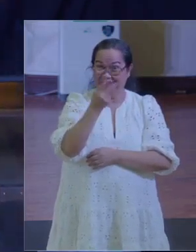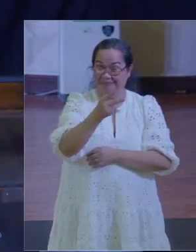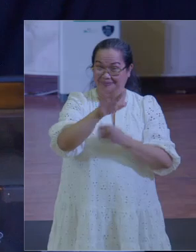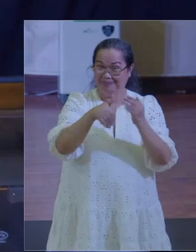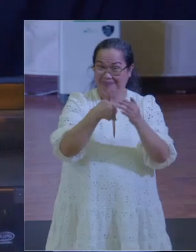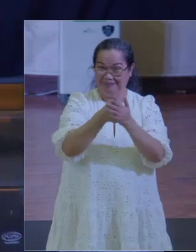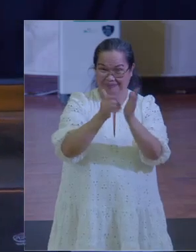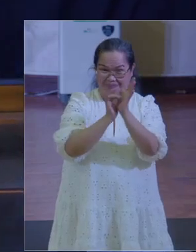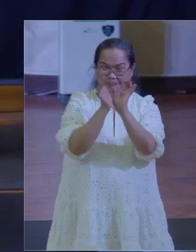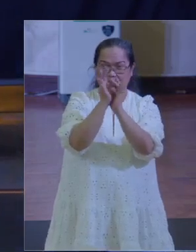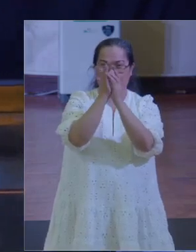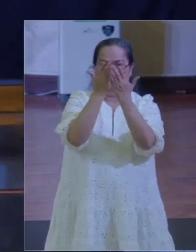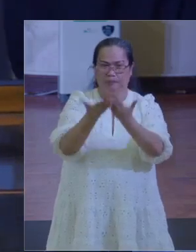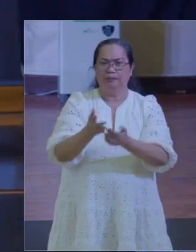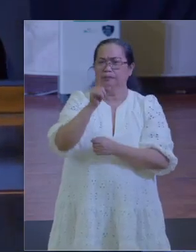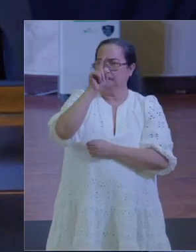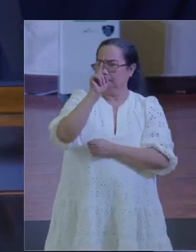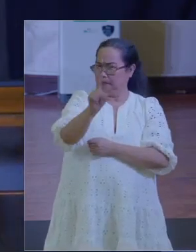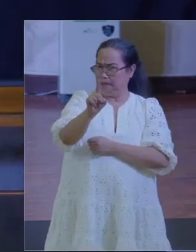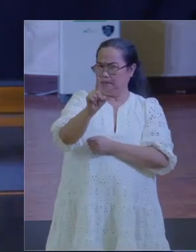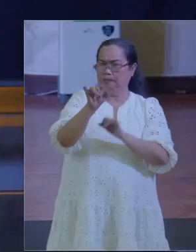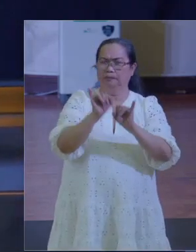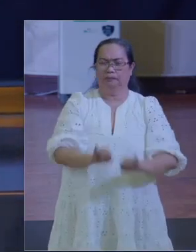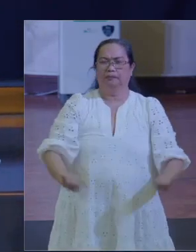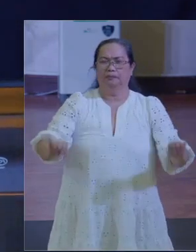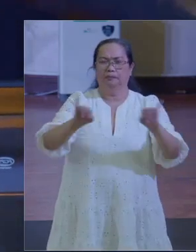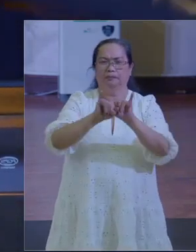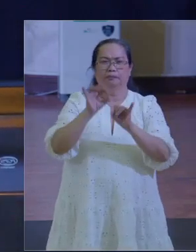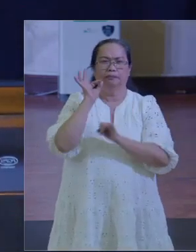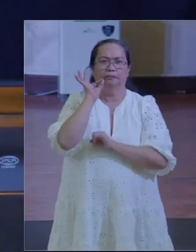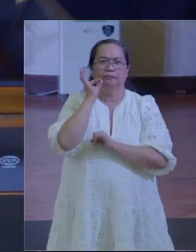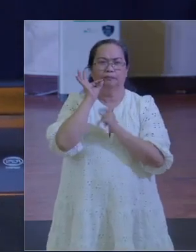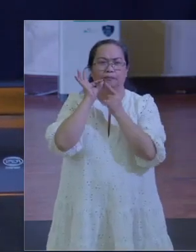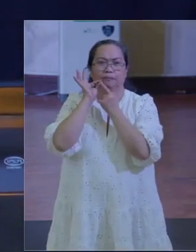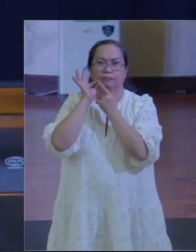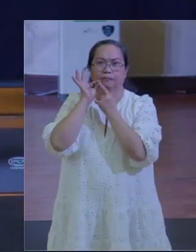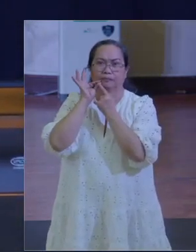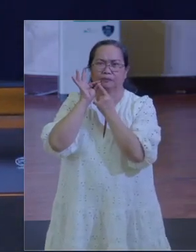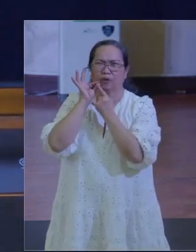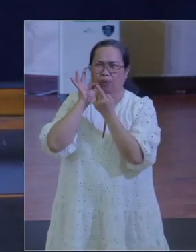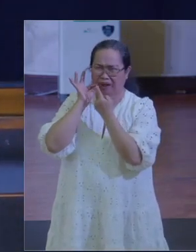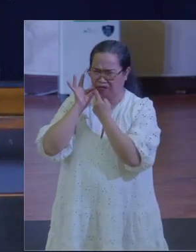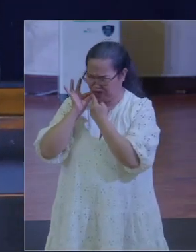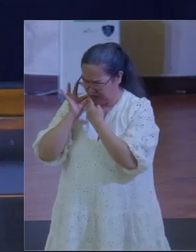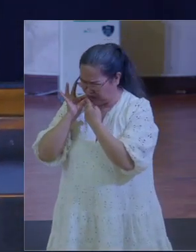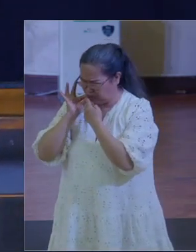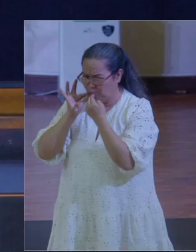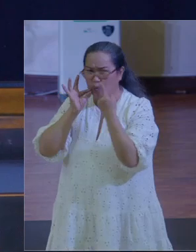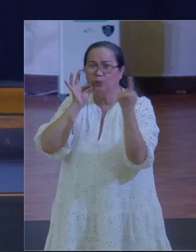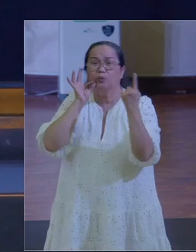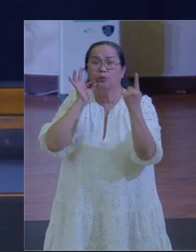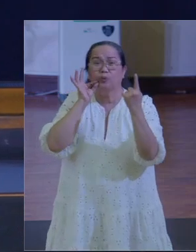buong Biblia, ang isang lutang na fruit is the fruit of the Holy Spirit.